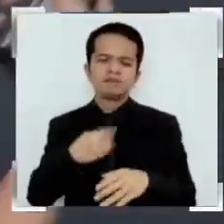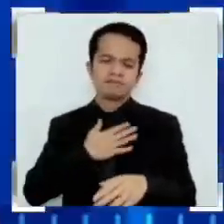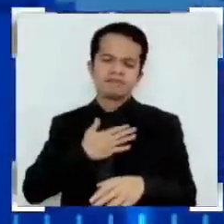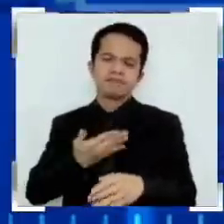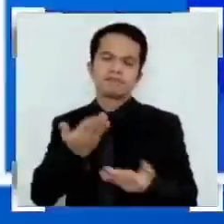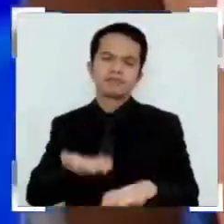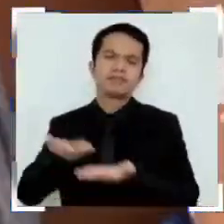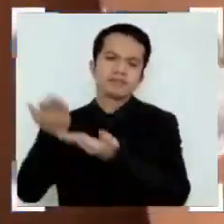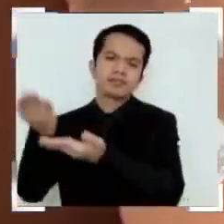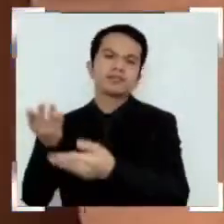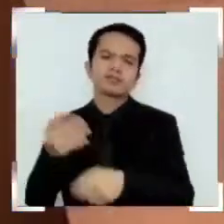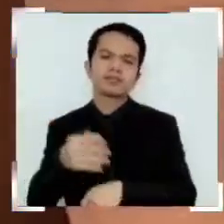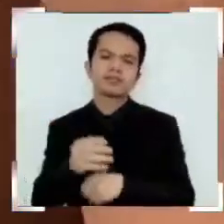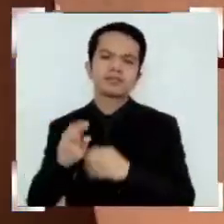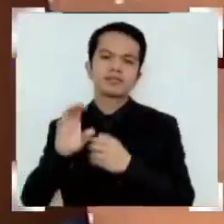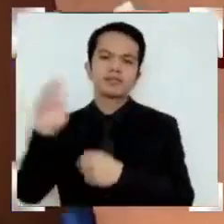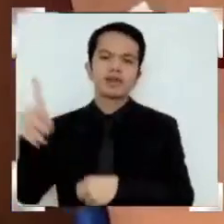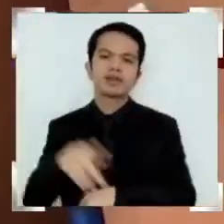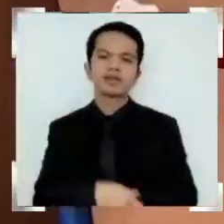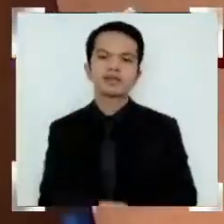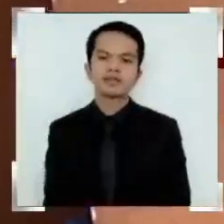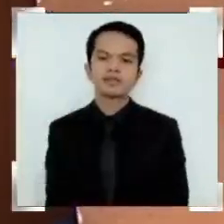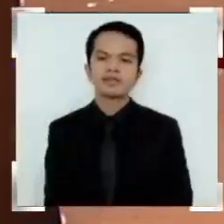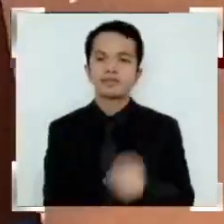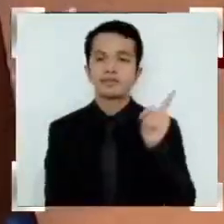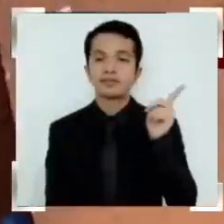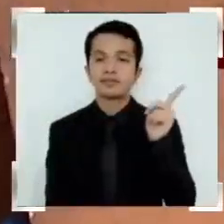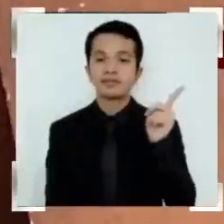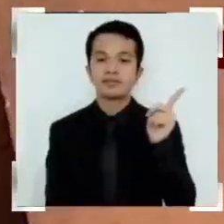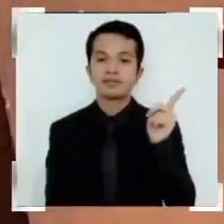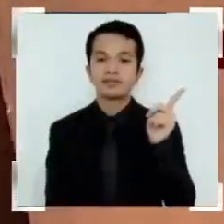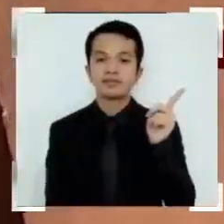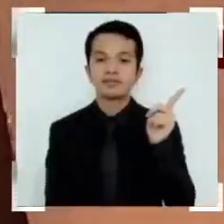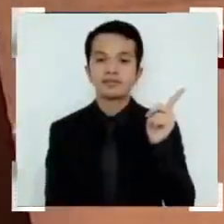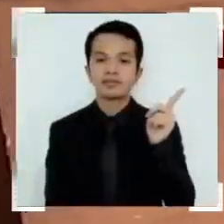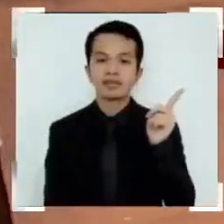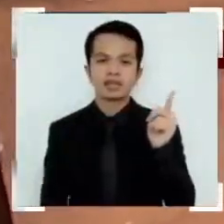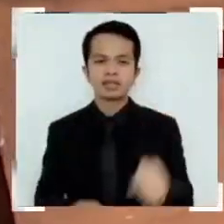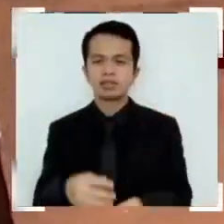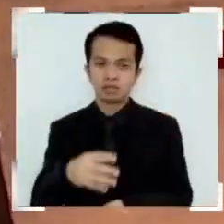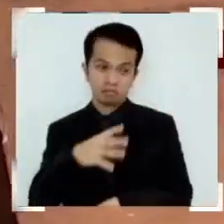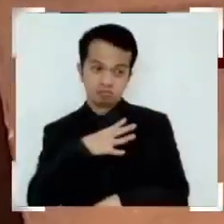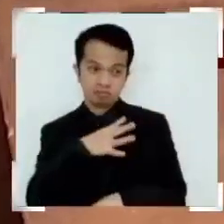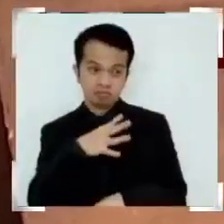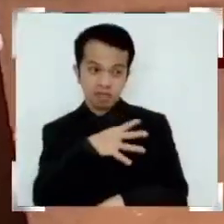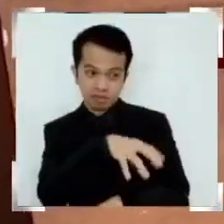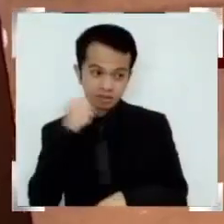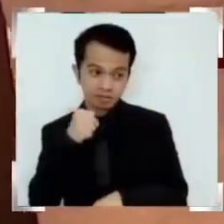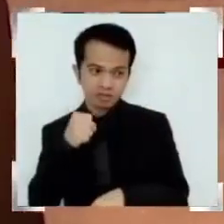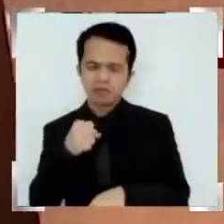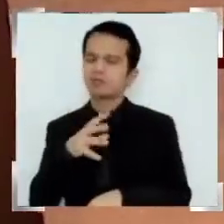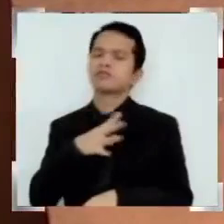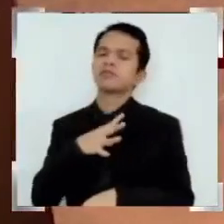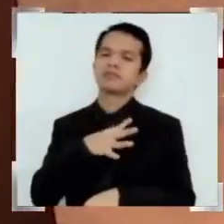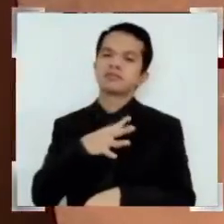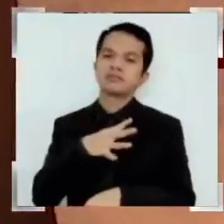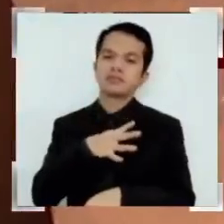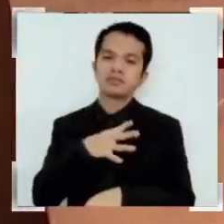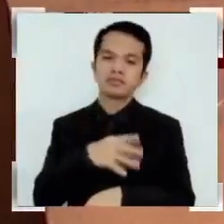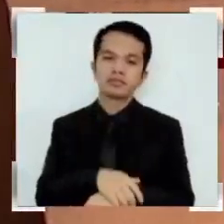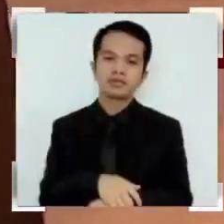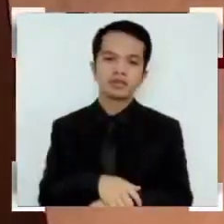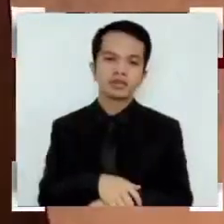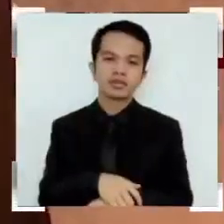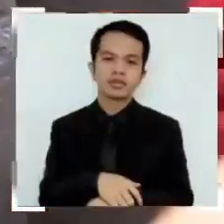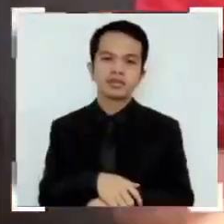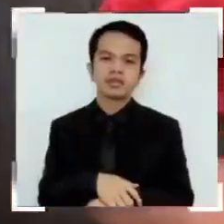lato-lato. Nak, paano yun? Wala ka ng larong lato-lato. Okay lang po. Bakit sinunod mo yung lato-lato mo? Sabi po